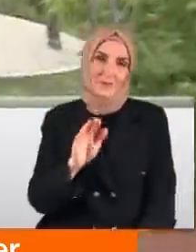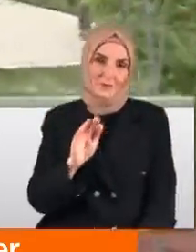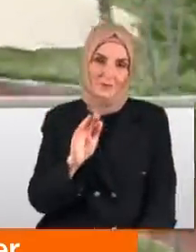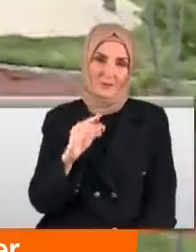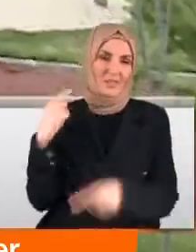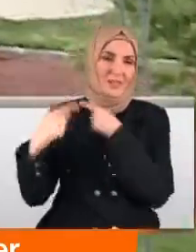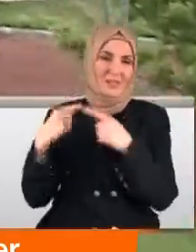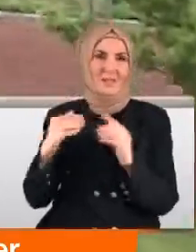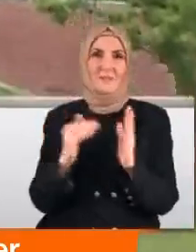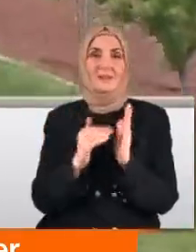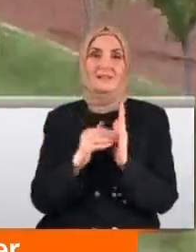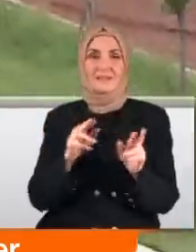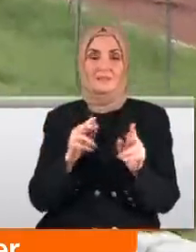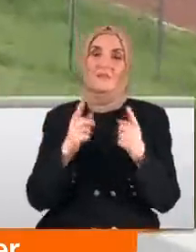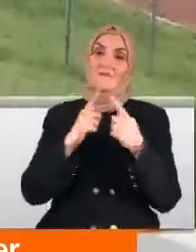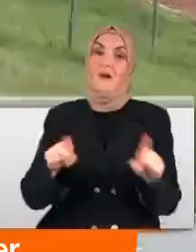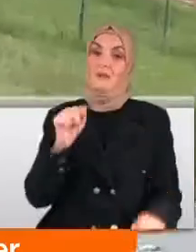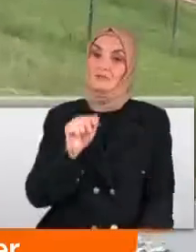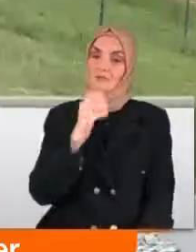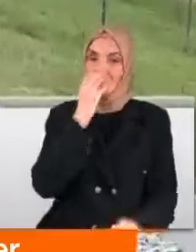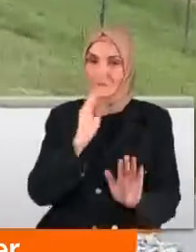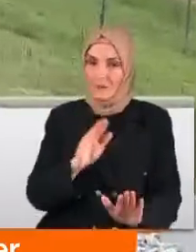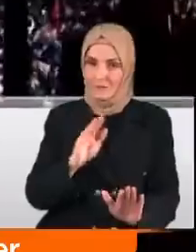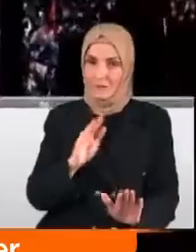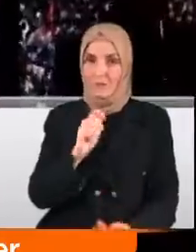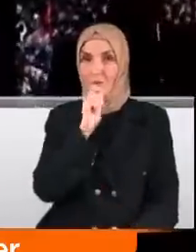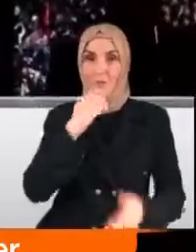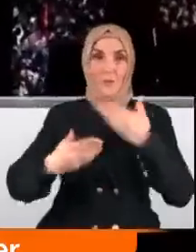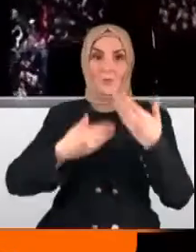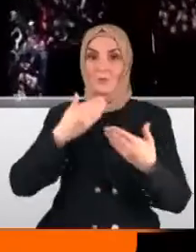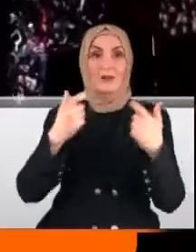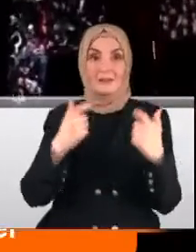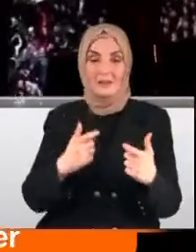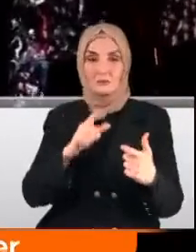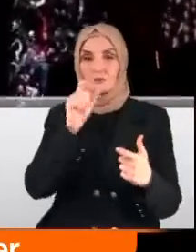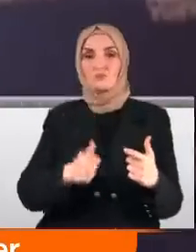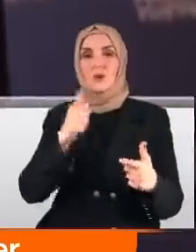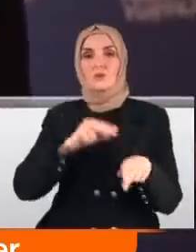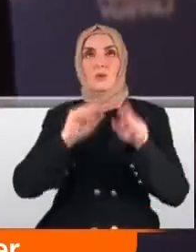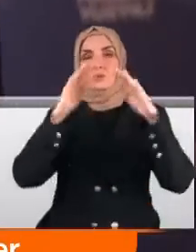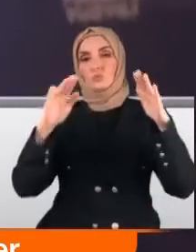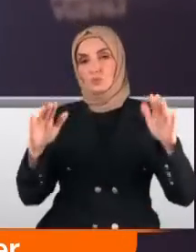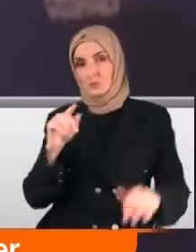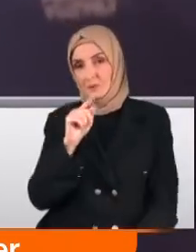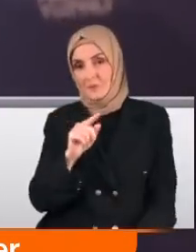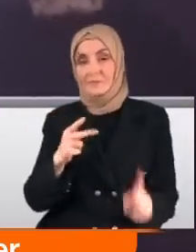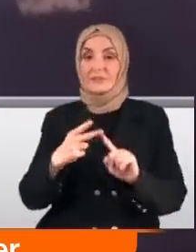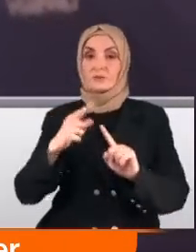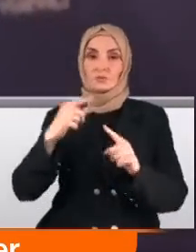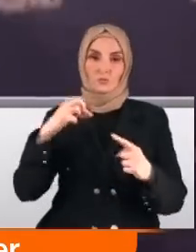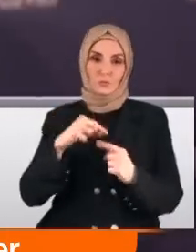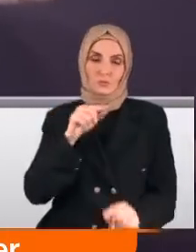balkon konuşmasının adresi Cumhurbaşkanlığı Külliyesi olacak. İkinci turda yalnızca Cumhurbaşkanı seçimi yapılacağı